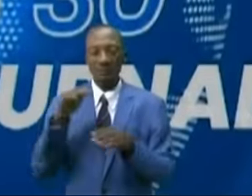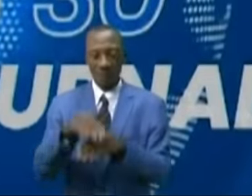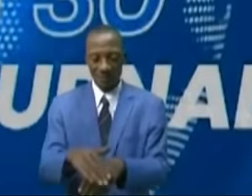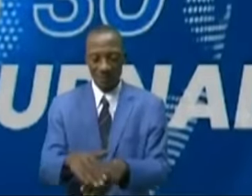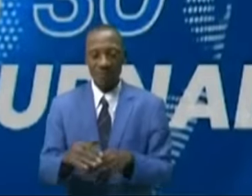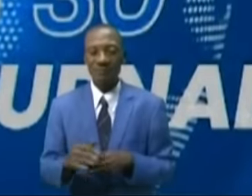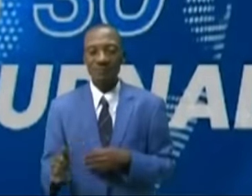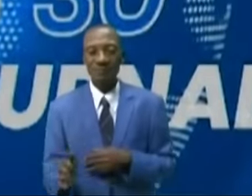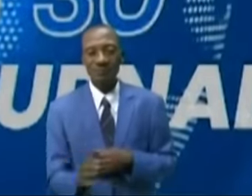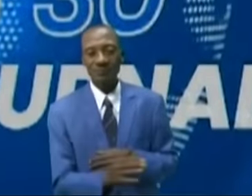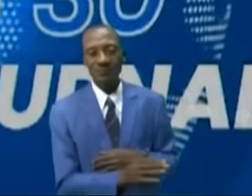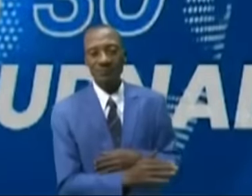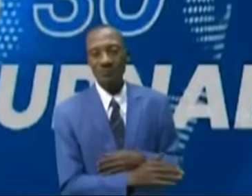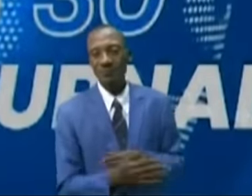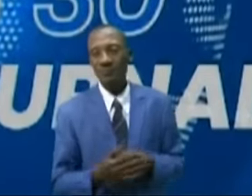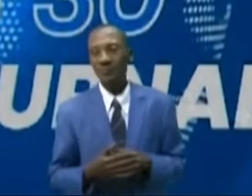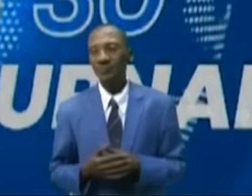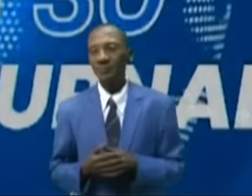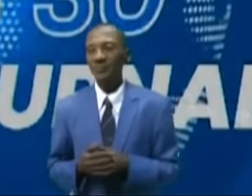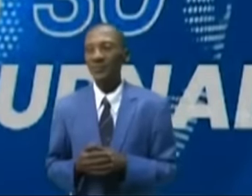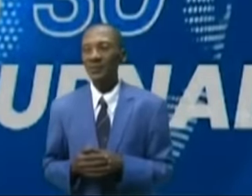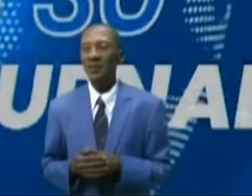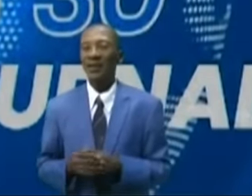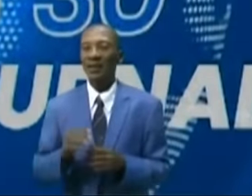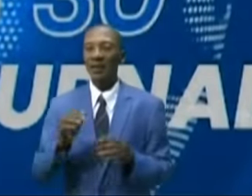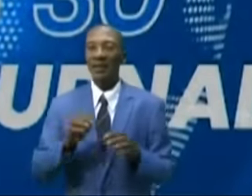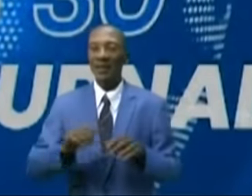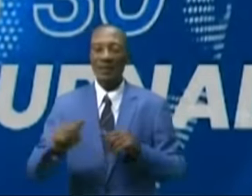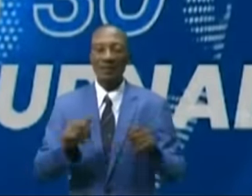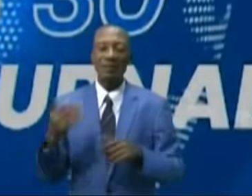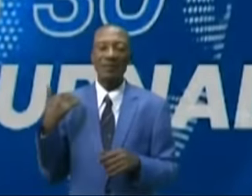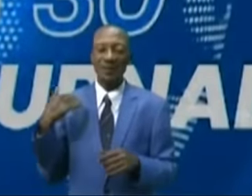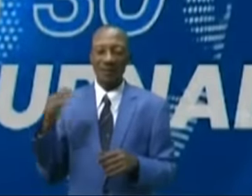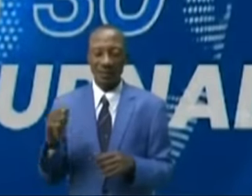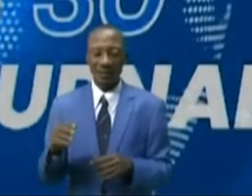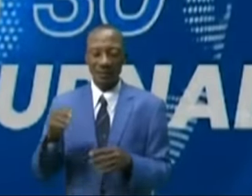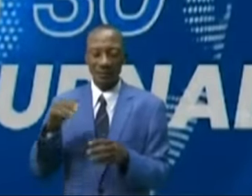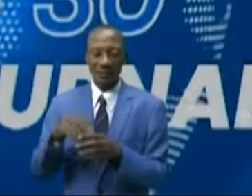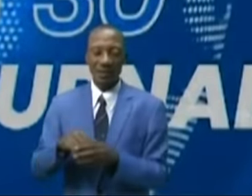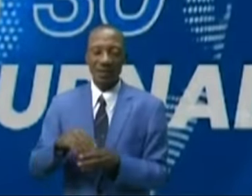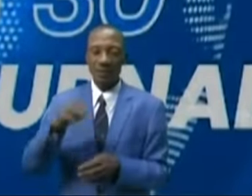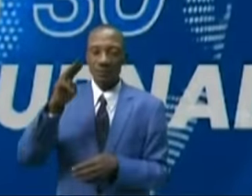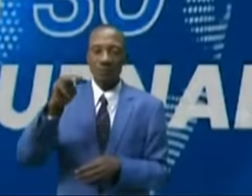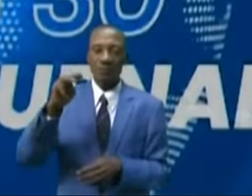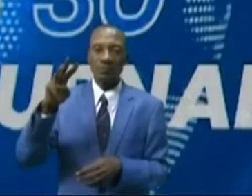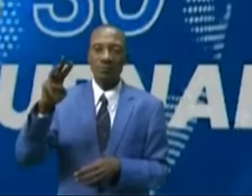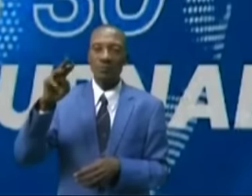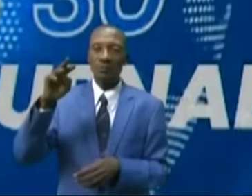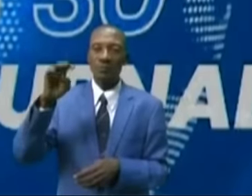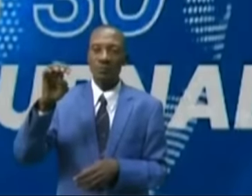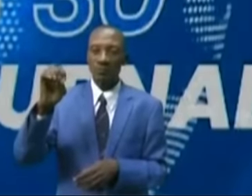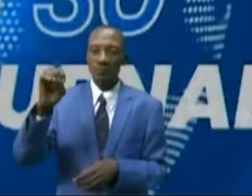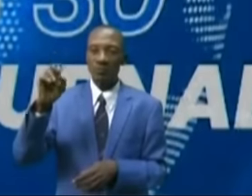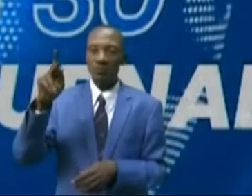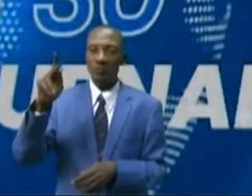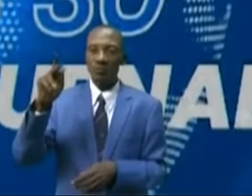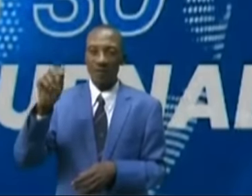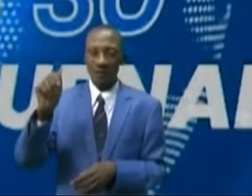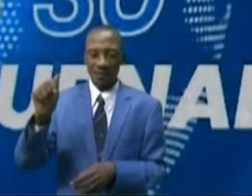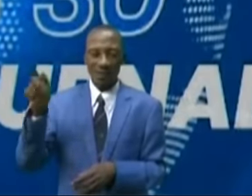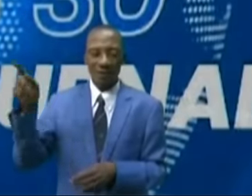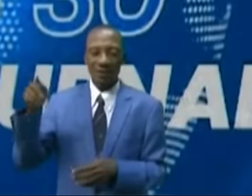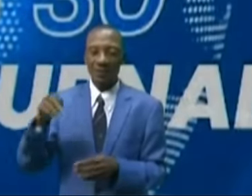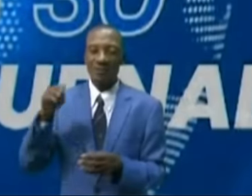Et examen d'État toujours, cette fois-ci, à Mouika, dans les Kassai. Le centre Mouika 5, basé à